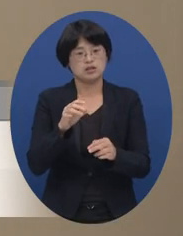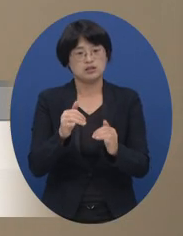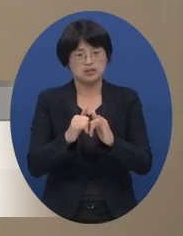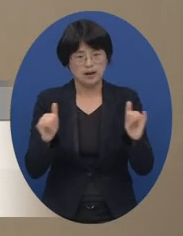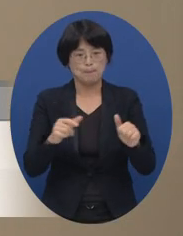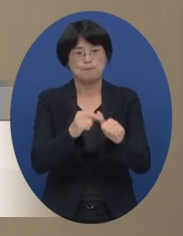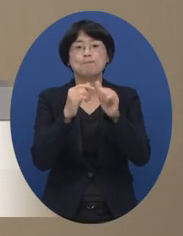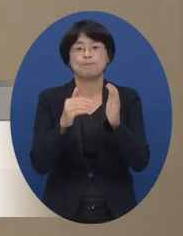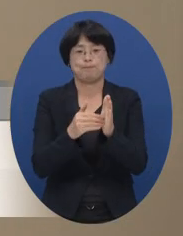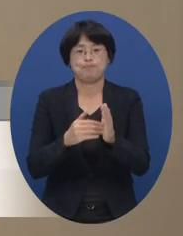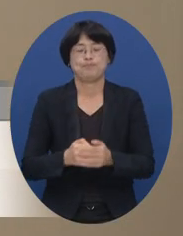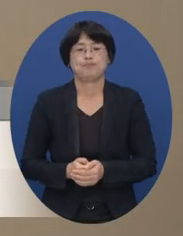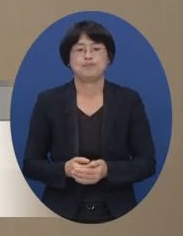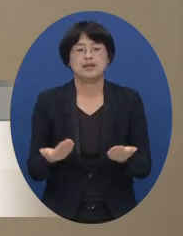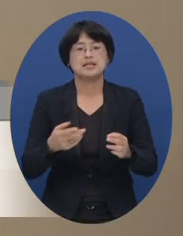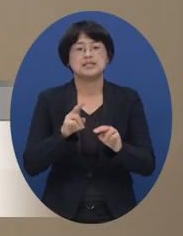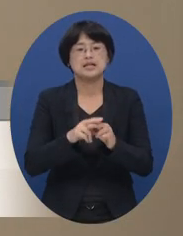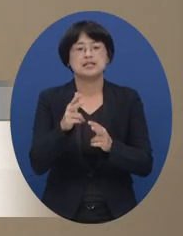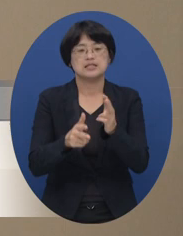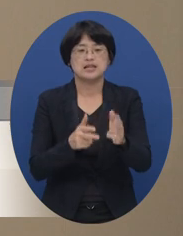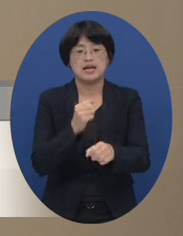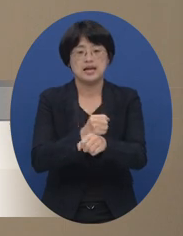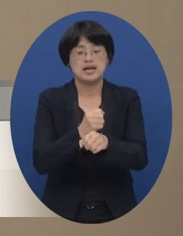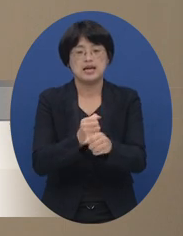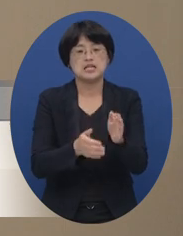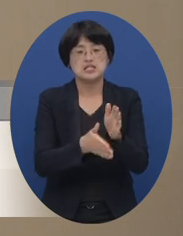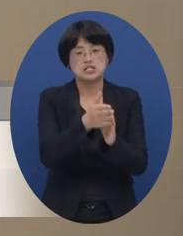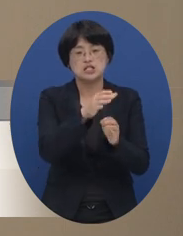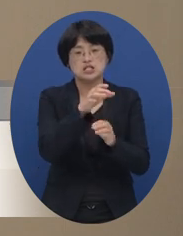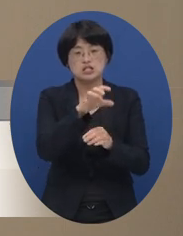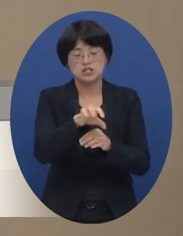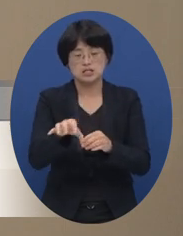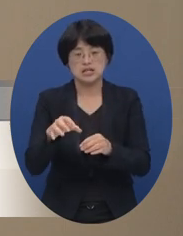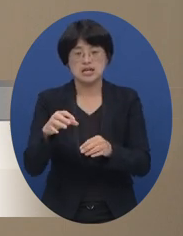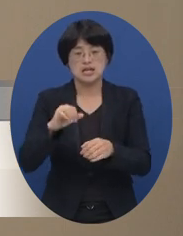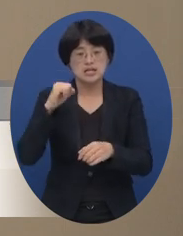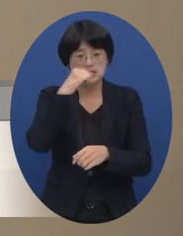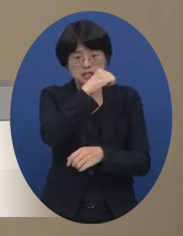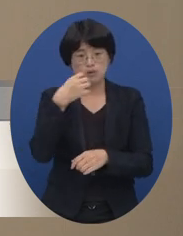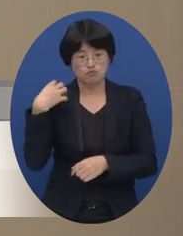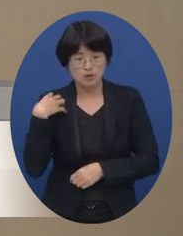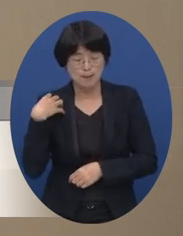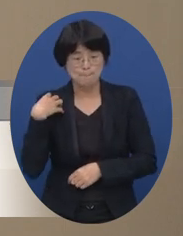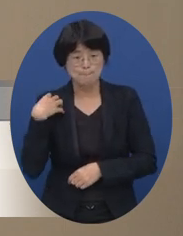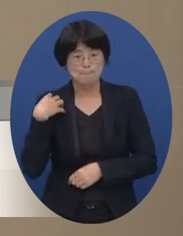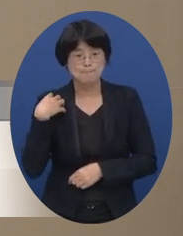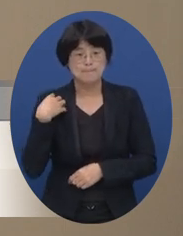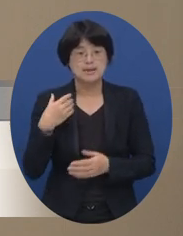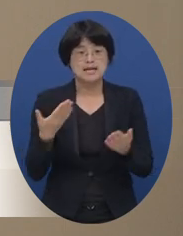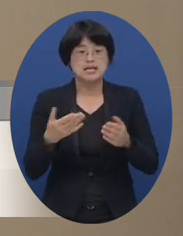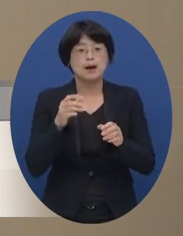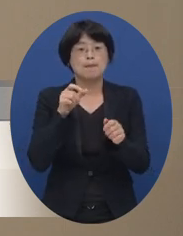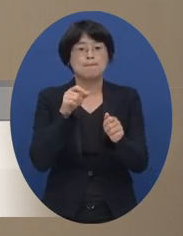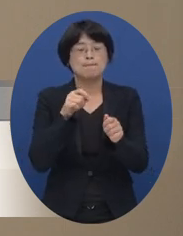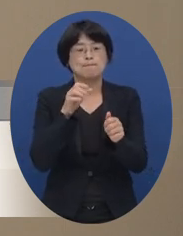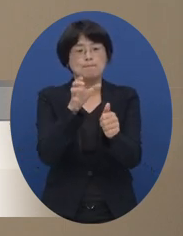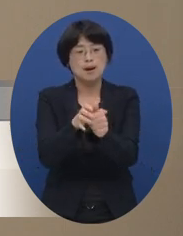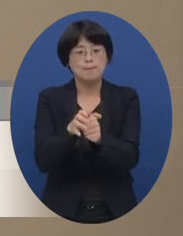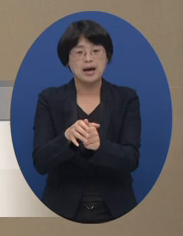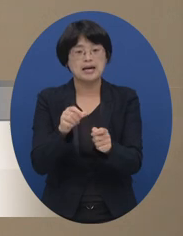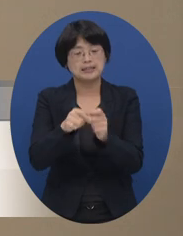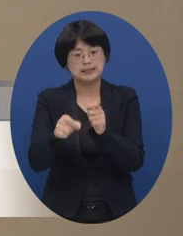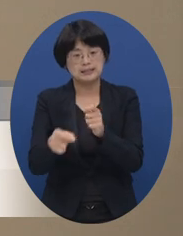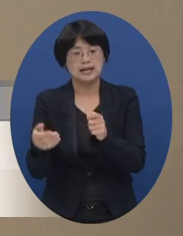사업을 발굴해서 그다음에 시군이 예산을 부담하는 그런 하향식 방법으로 지금까지 추진되어